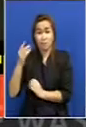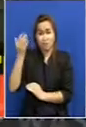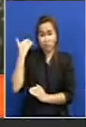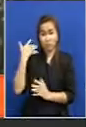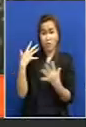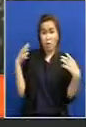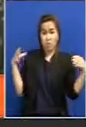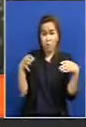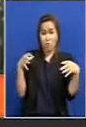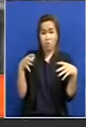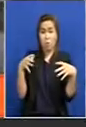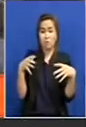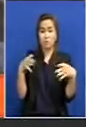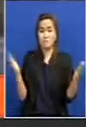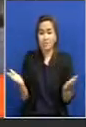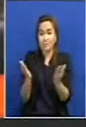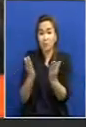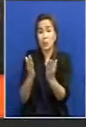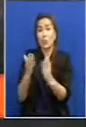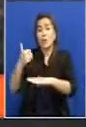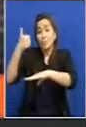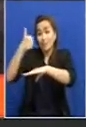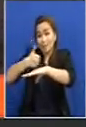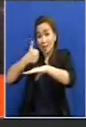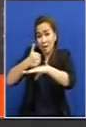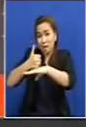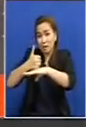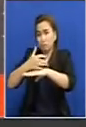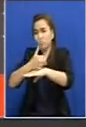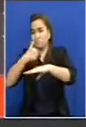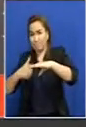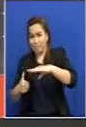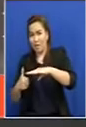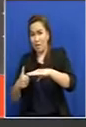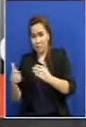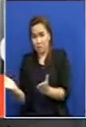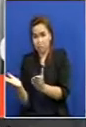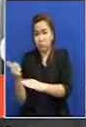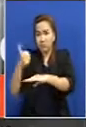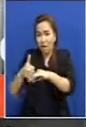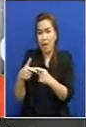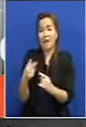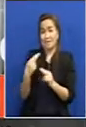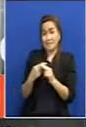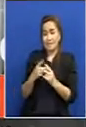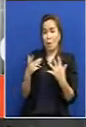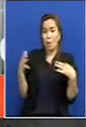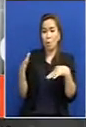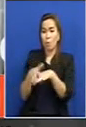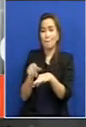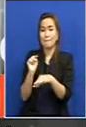างการชุมนุมสนับสนุนประธานาธิบดีโมฮัมเหม็ดมอร์ซีที่ถูกโค่นอำนาจเด็กคนนี้พลัดหลงเข้าไปอยู่ด้วยก็เลยกลาย